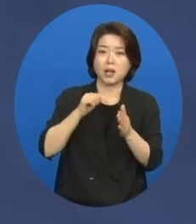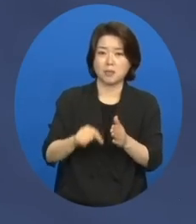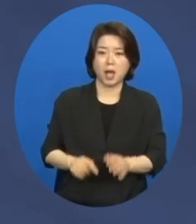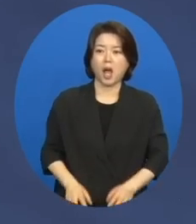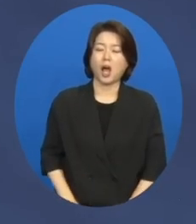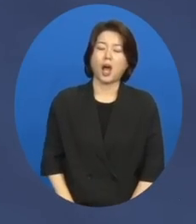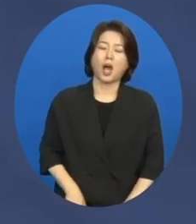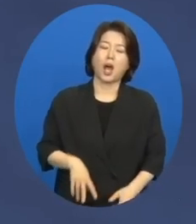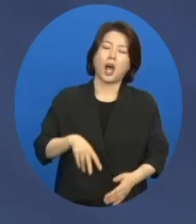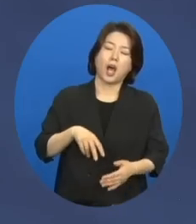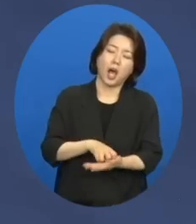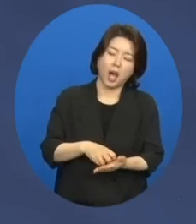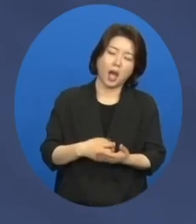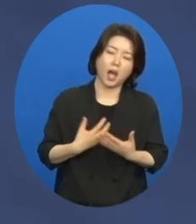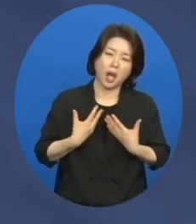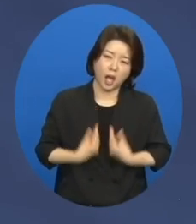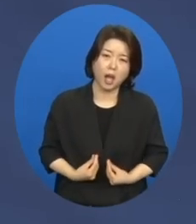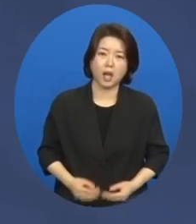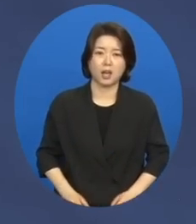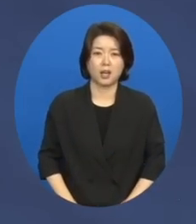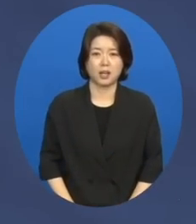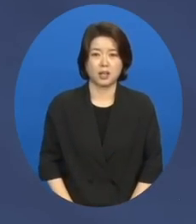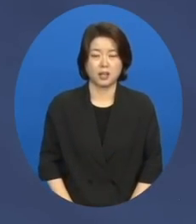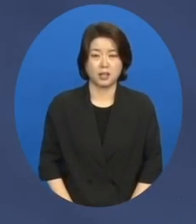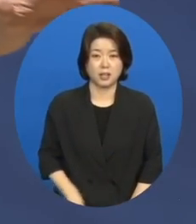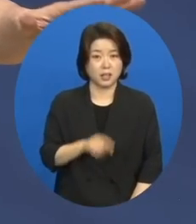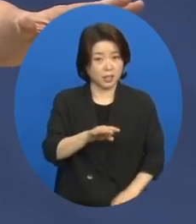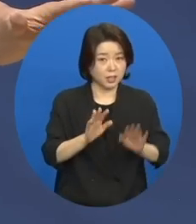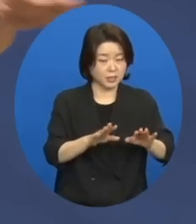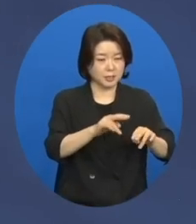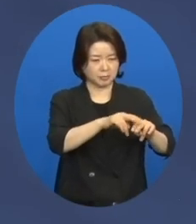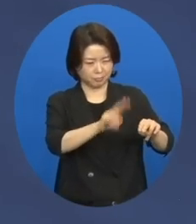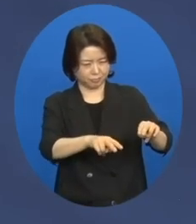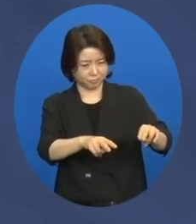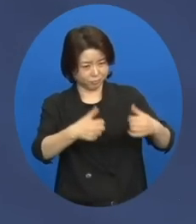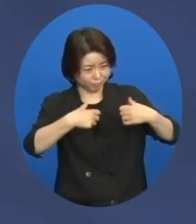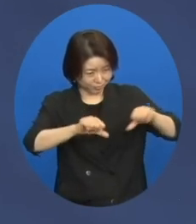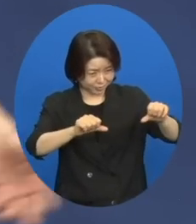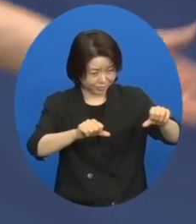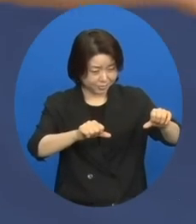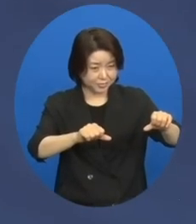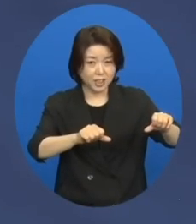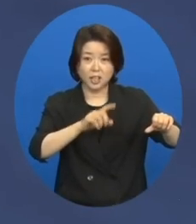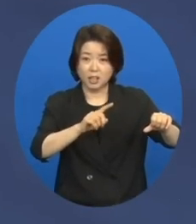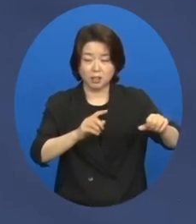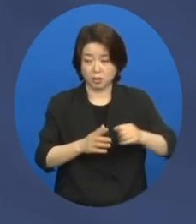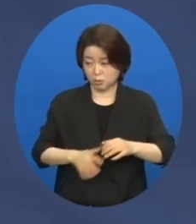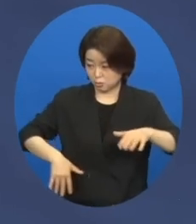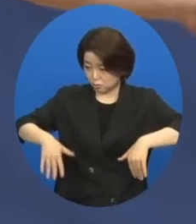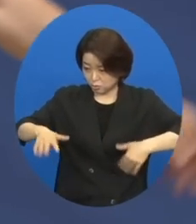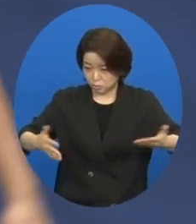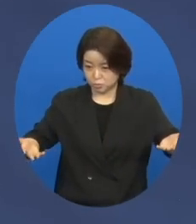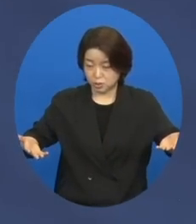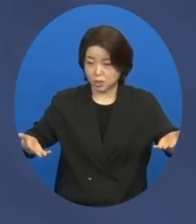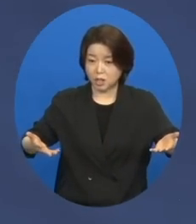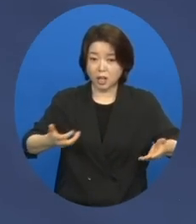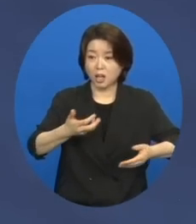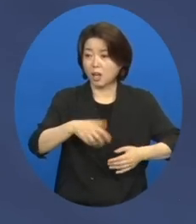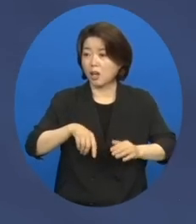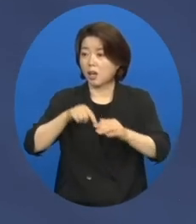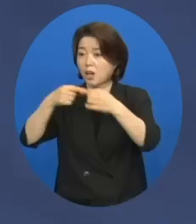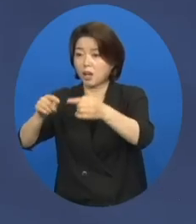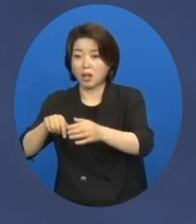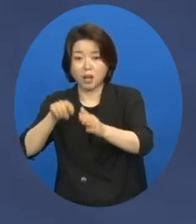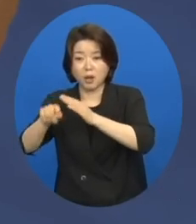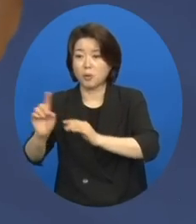털썩 주저앉았어요. 그리고는 이제 그만둬야 되겠는데 무소유로 살았으니까 갈 데가 없어. 그래서